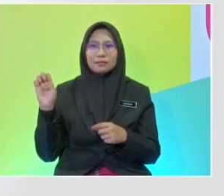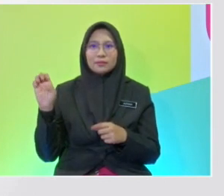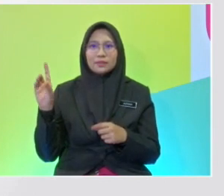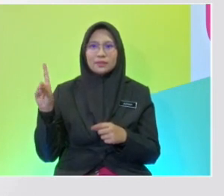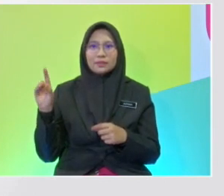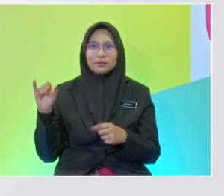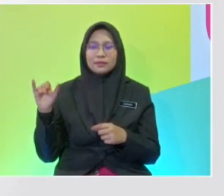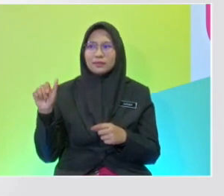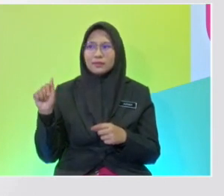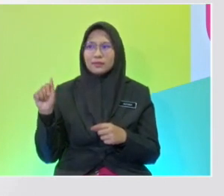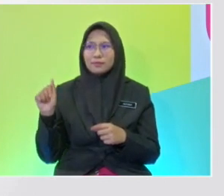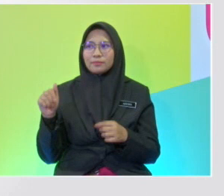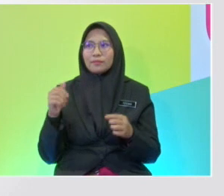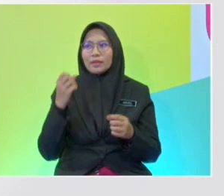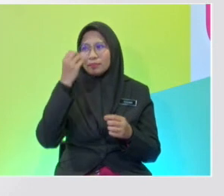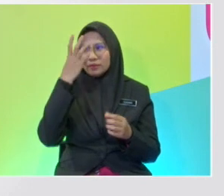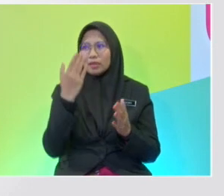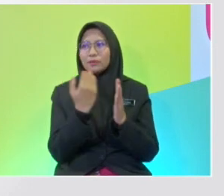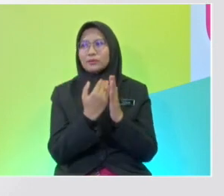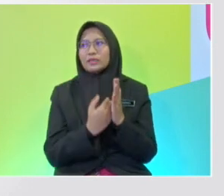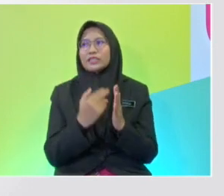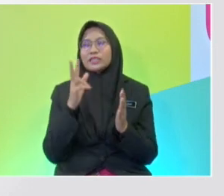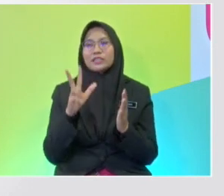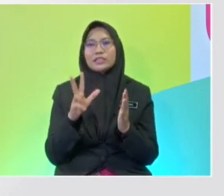kena tiga jenis bentuk periklanan